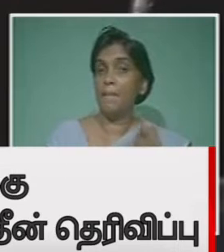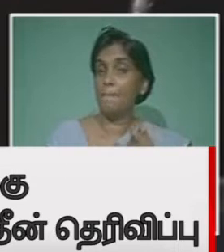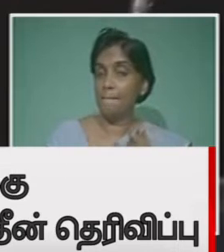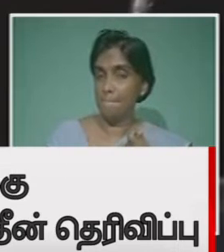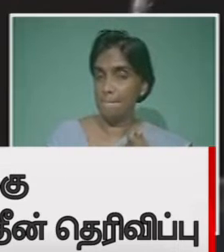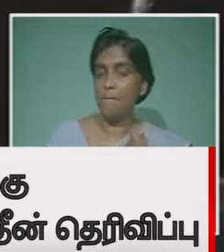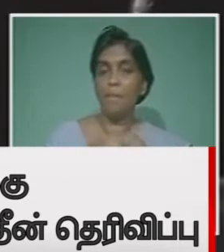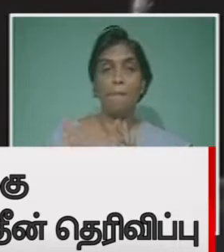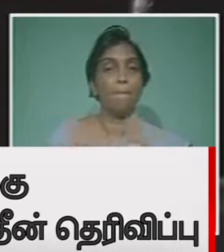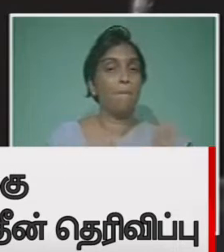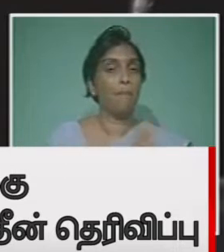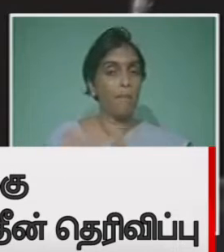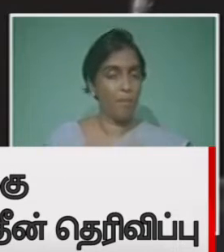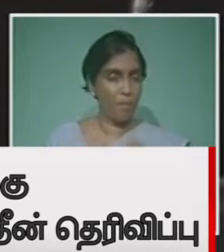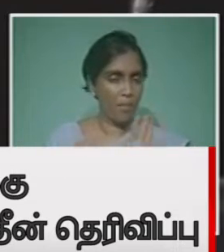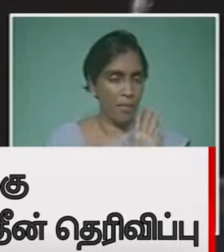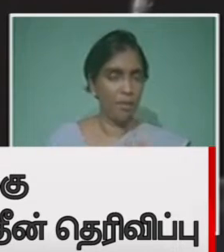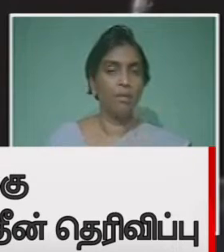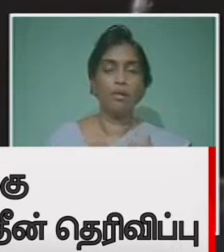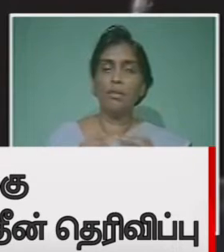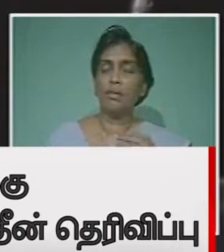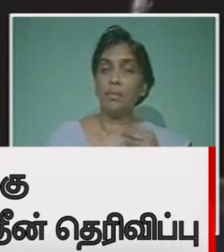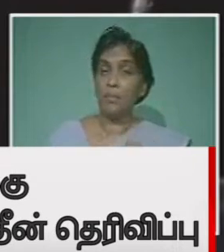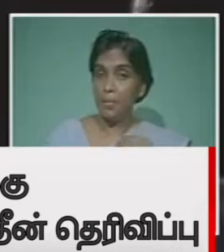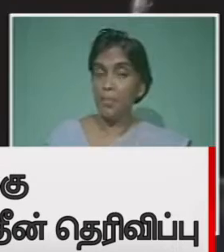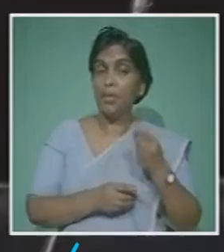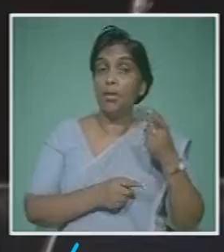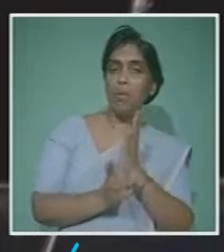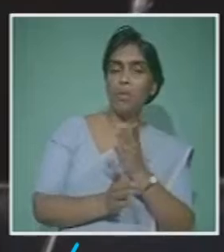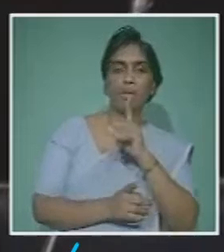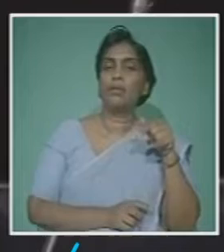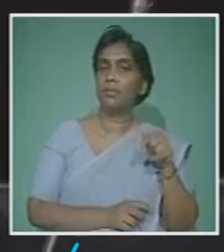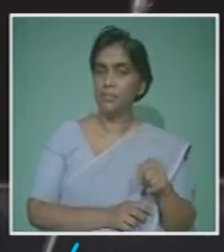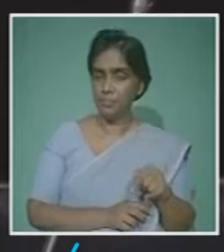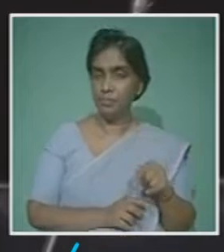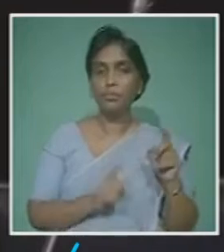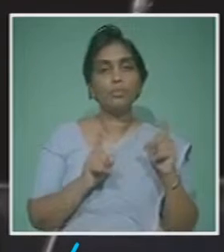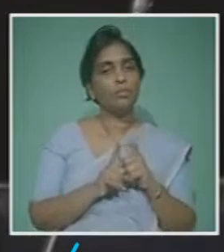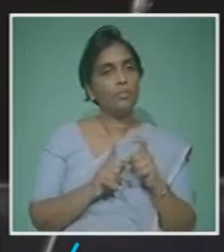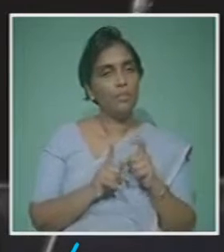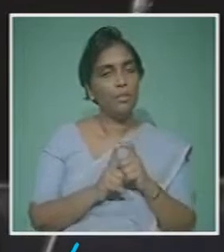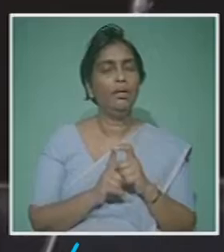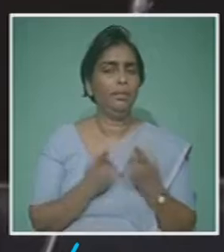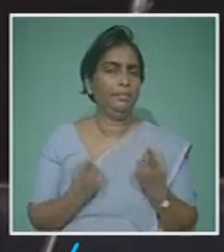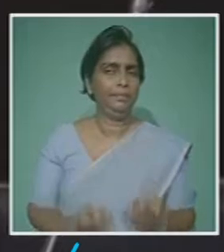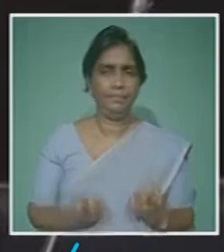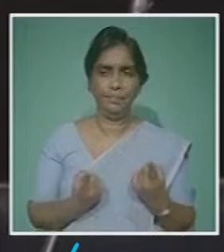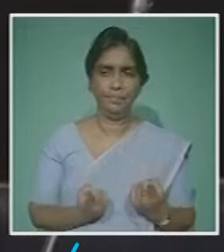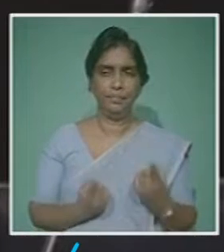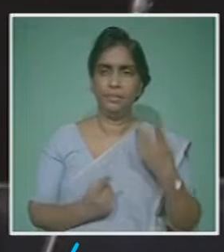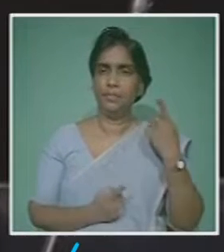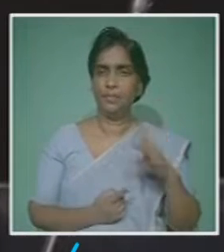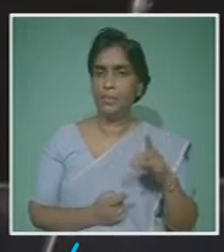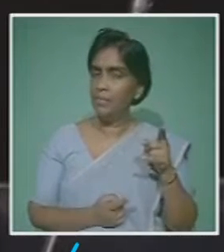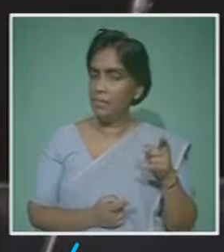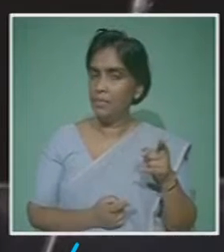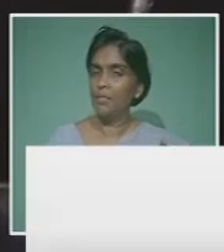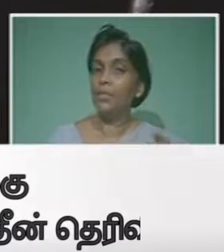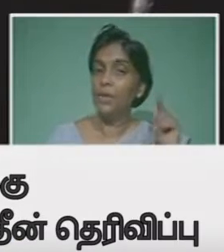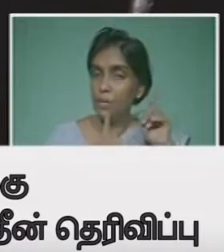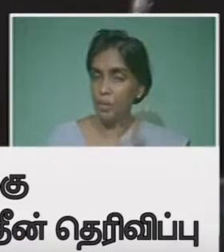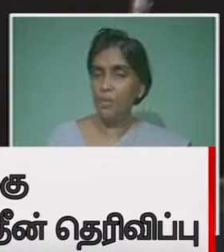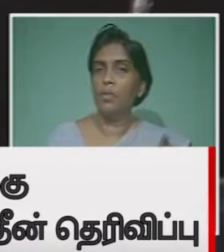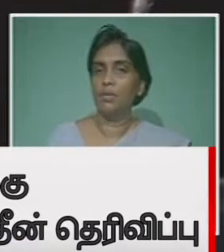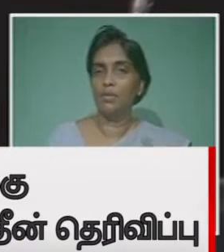விலைகளை தீர்மானிக்கின்ற ஒரு மோசமான நிலை இந்த நாட்டிலே ஏற்பட்டிருக்கிறது. இன்று டாலர் தட்டுப்பாடு காரணமாக இந்த மாதிரியான நிலை வந்திருக்கிறது.